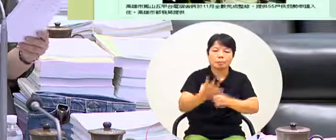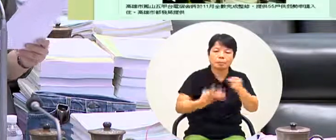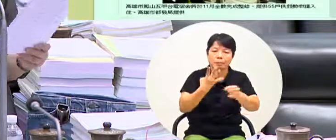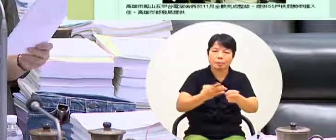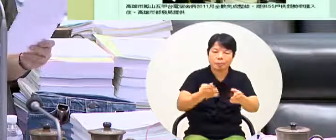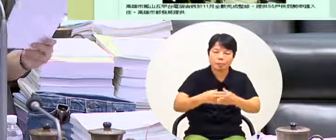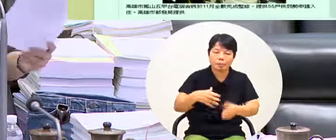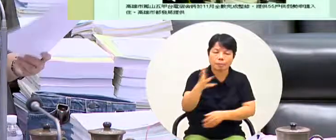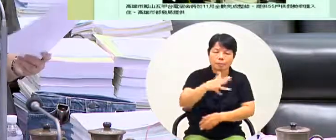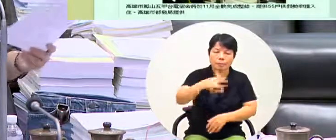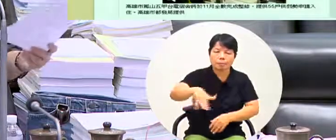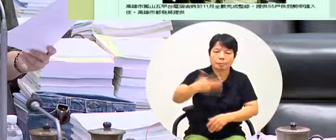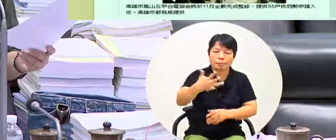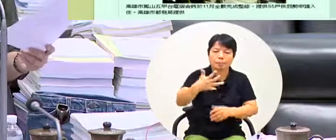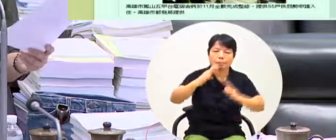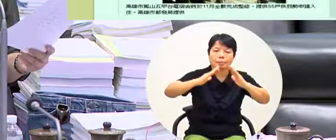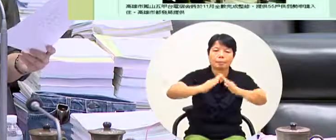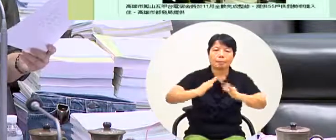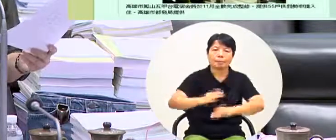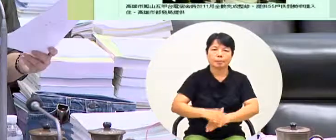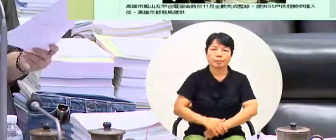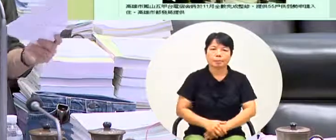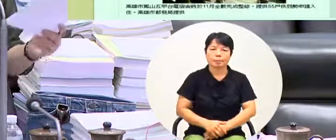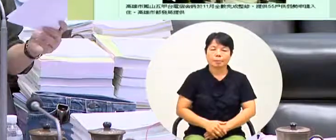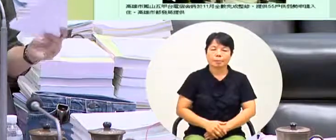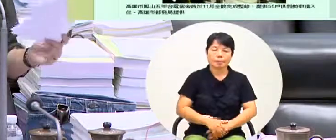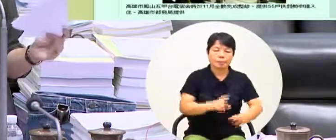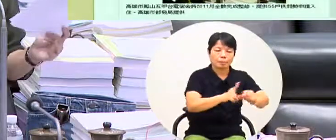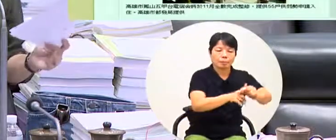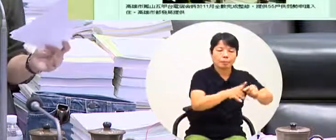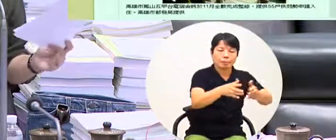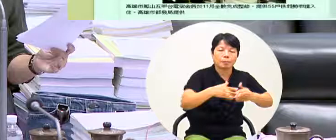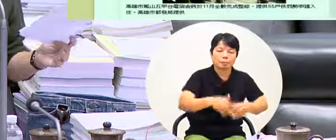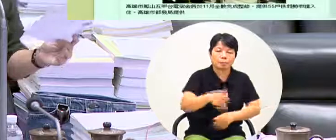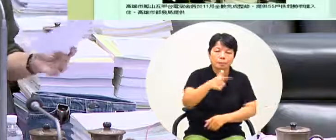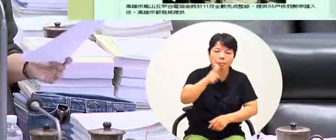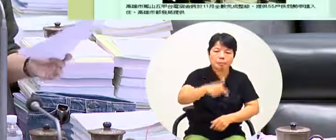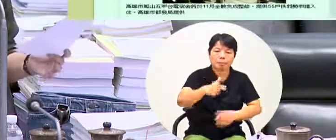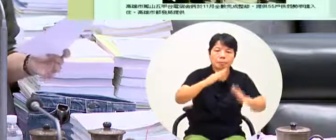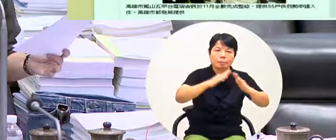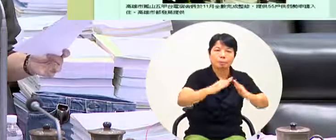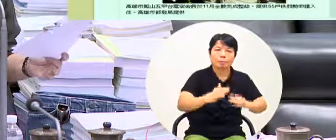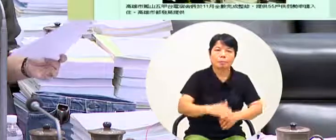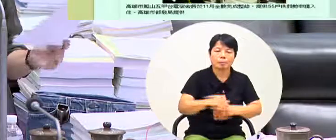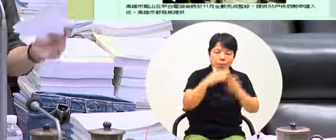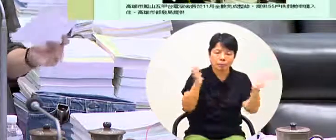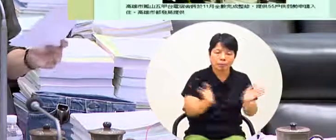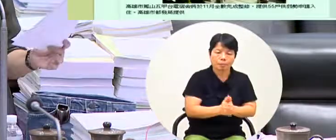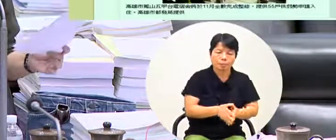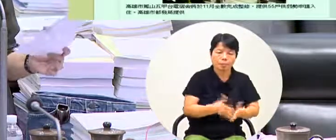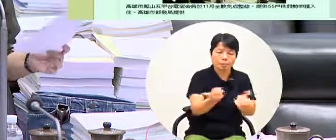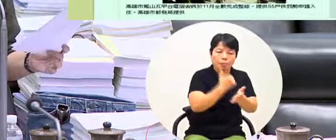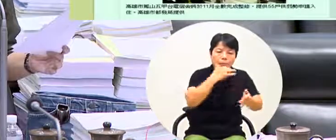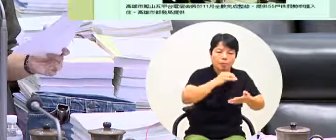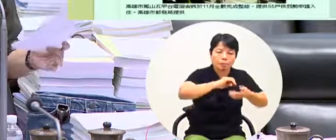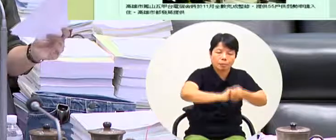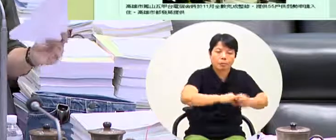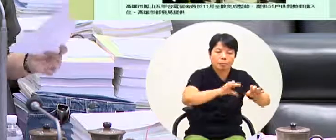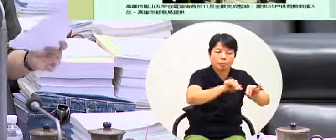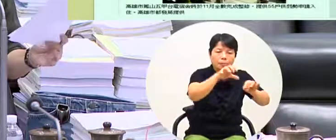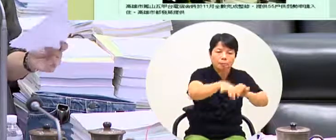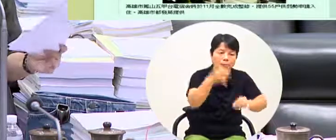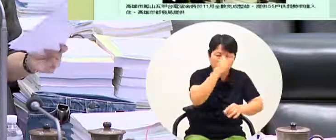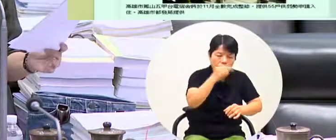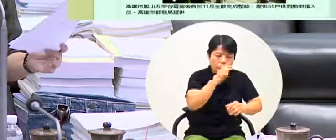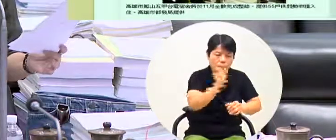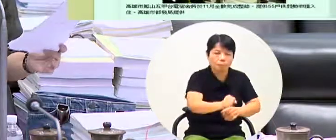以呢，而且台中他要推6000户，他也把所有的预定地都找好了，要什么地方去推这个社会住宅，可